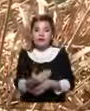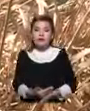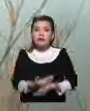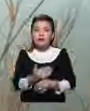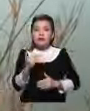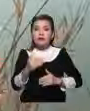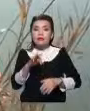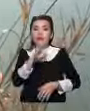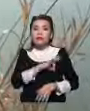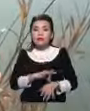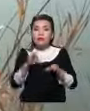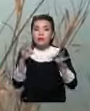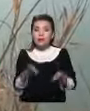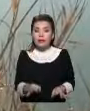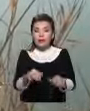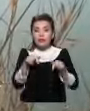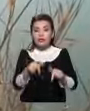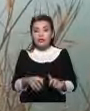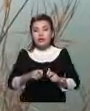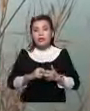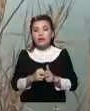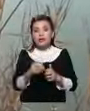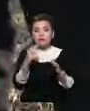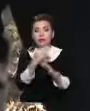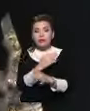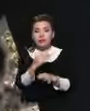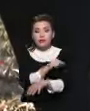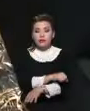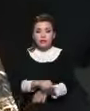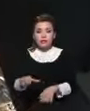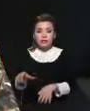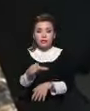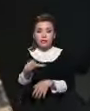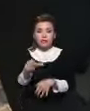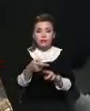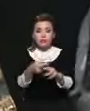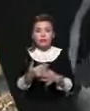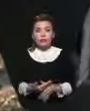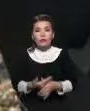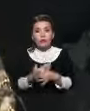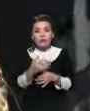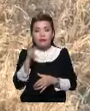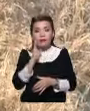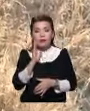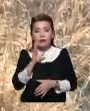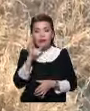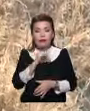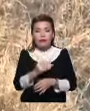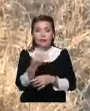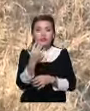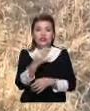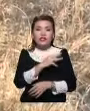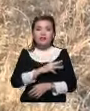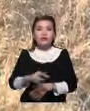рационально использовать воду, но и решить экологические проблемы трансграничной реки, которая служит источником питьевой воды для 4